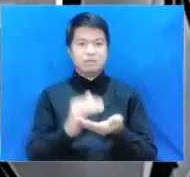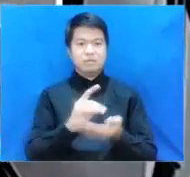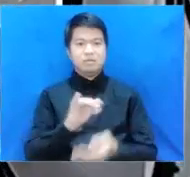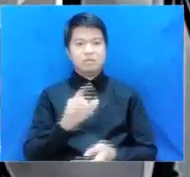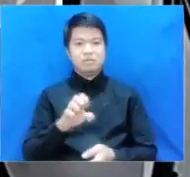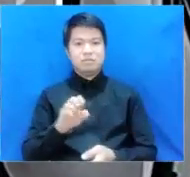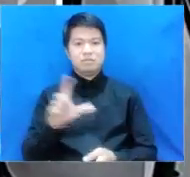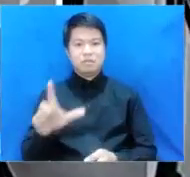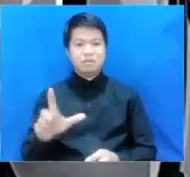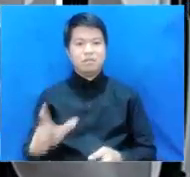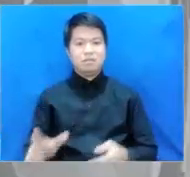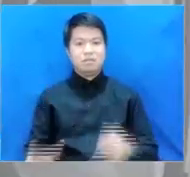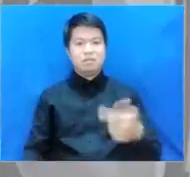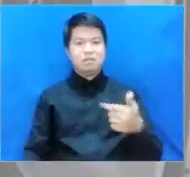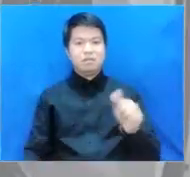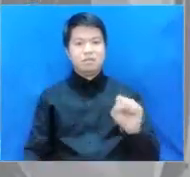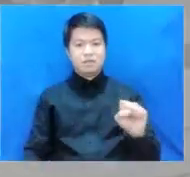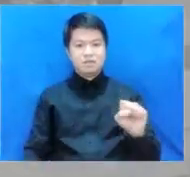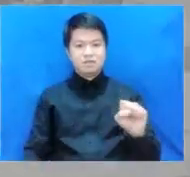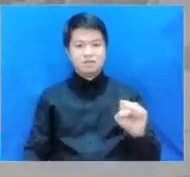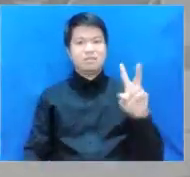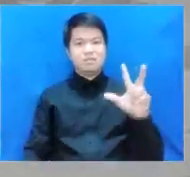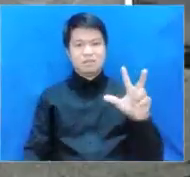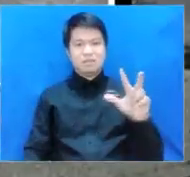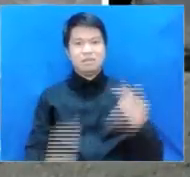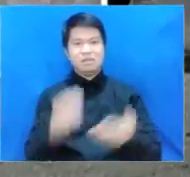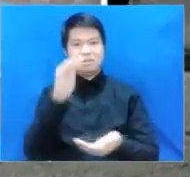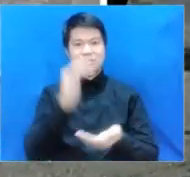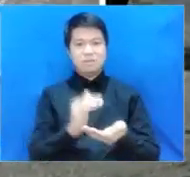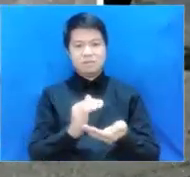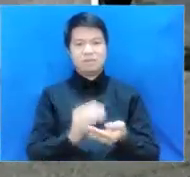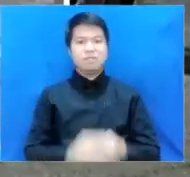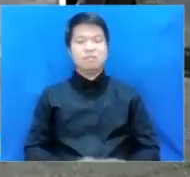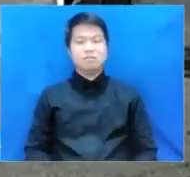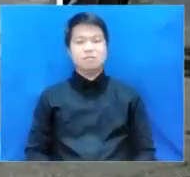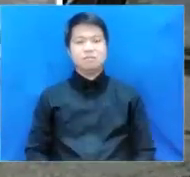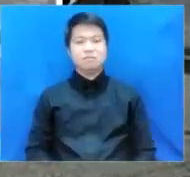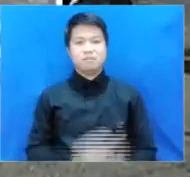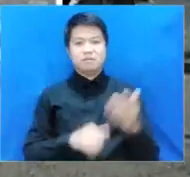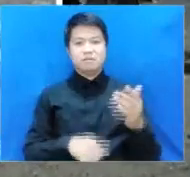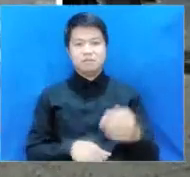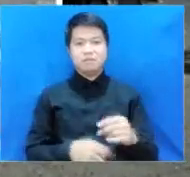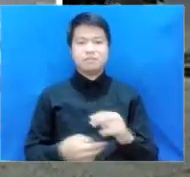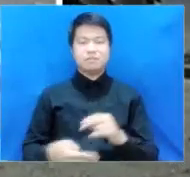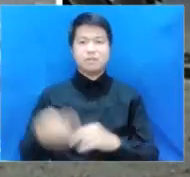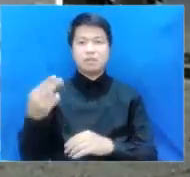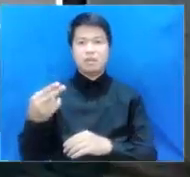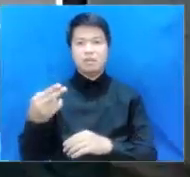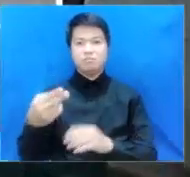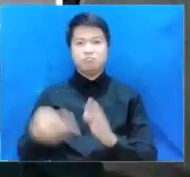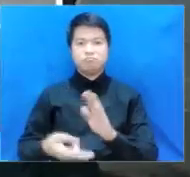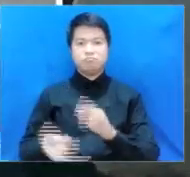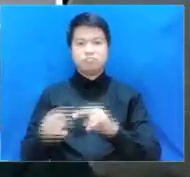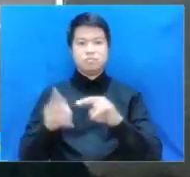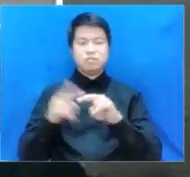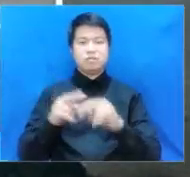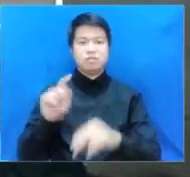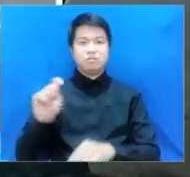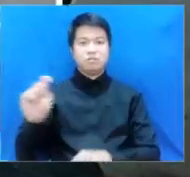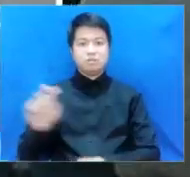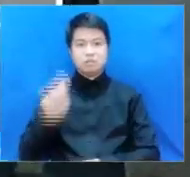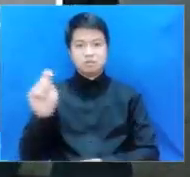ang bawas sa per litro ng gasolina. Tila binawi lang ito ang naunang taas presyo sa petrolyo na ipinatupad nitong Martes. Kaya